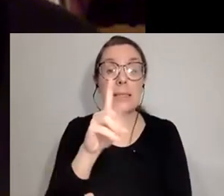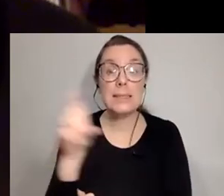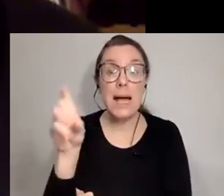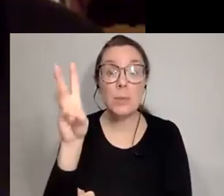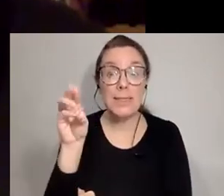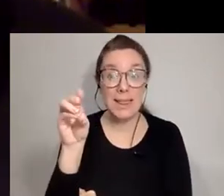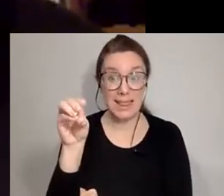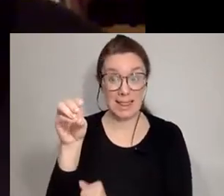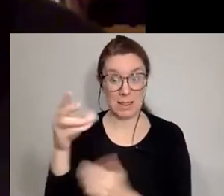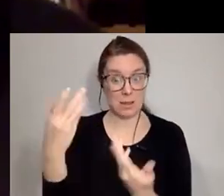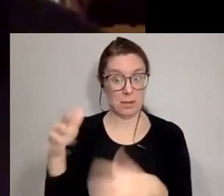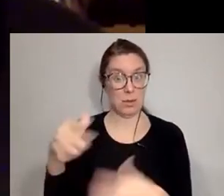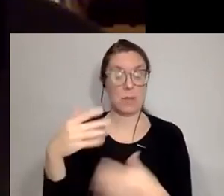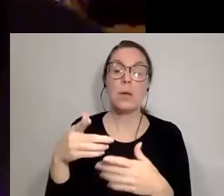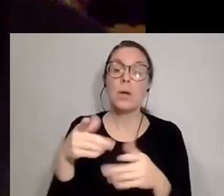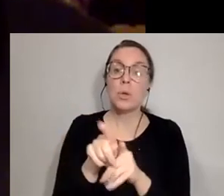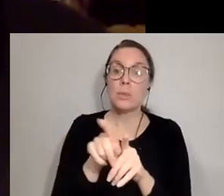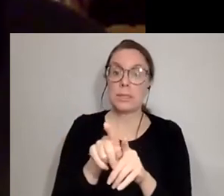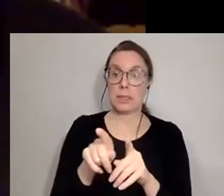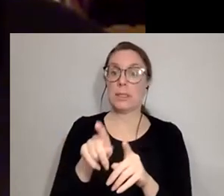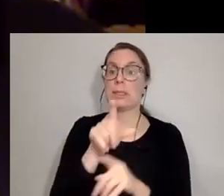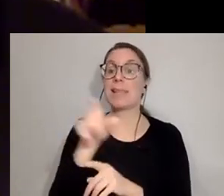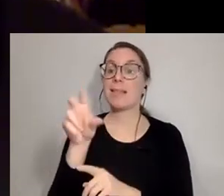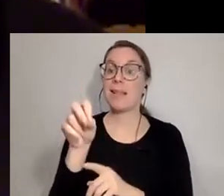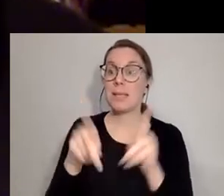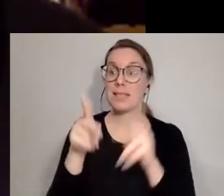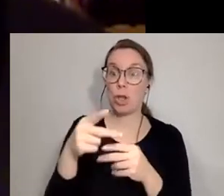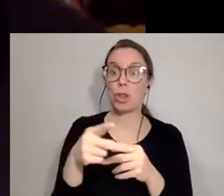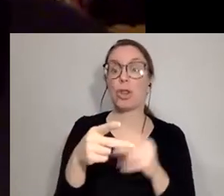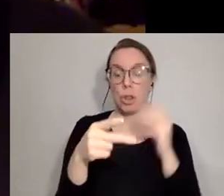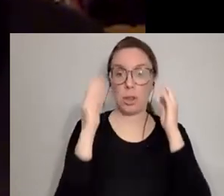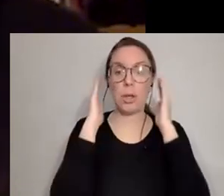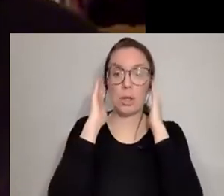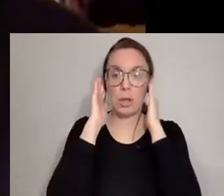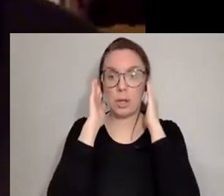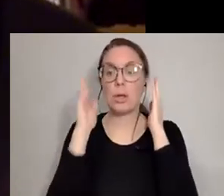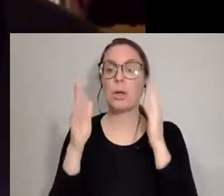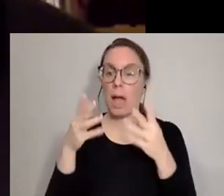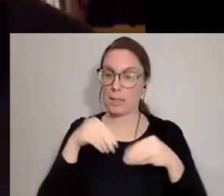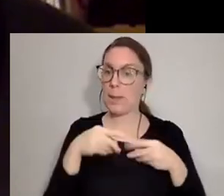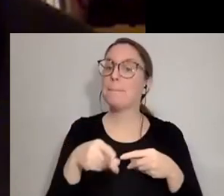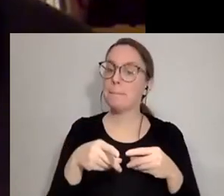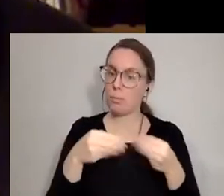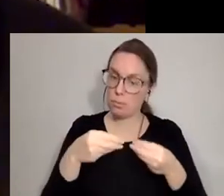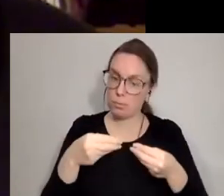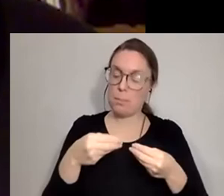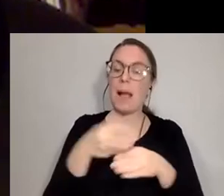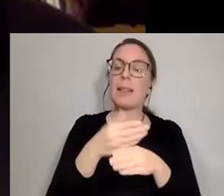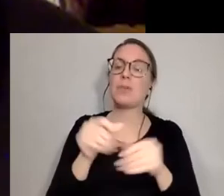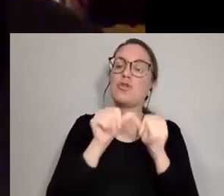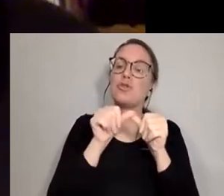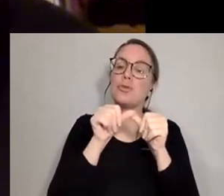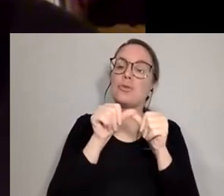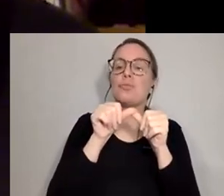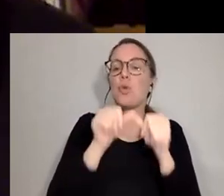questionnaire et 130 participants qui ont inscrit leurs coordonnées pour être recontactés pour participer à l